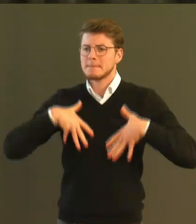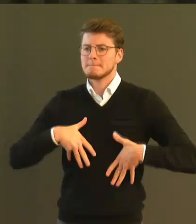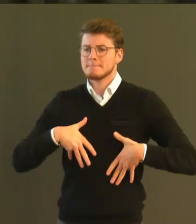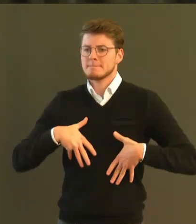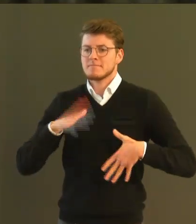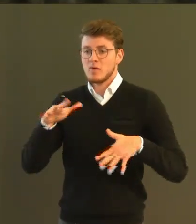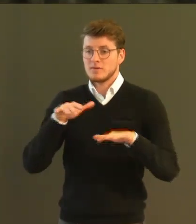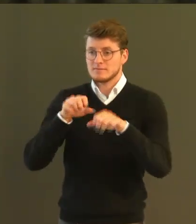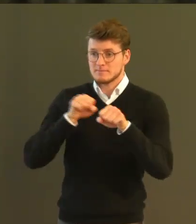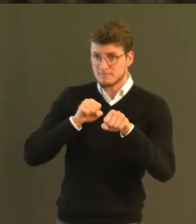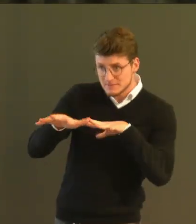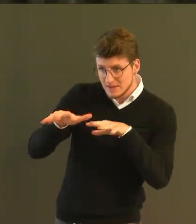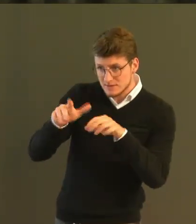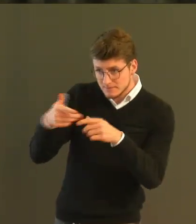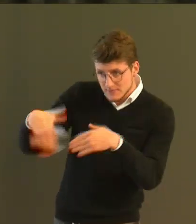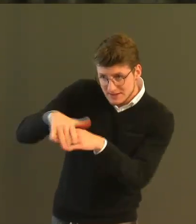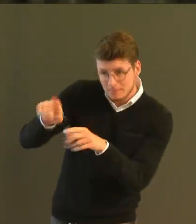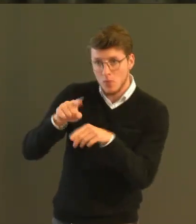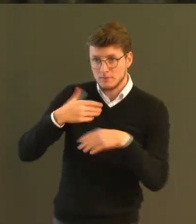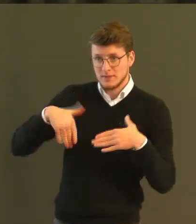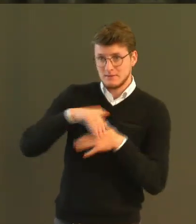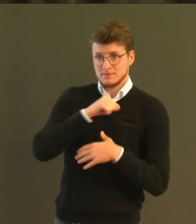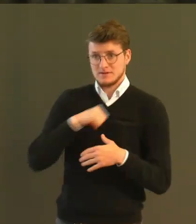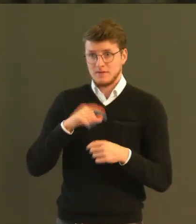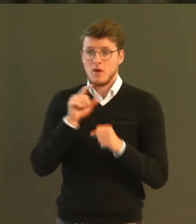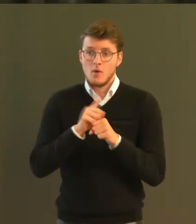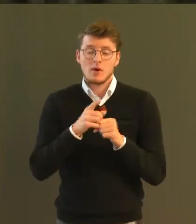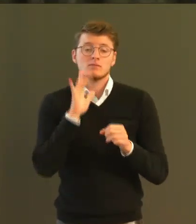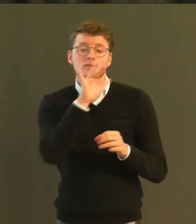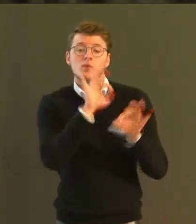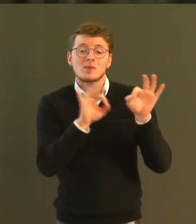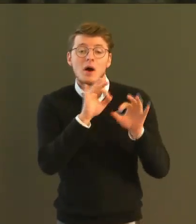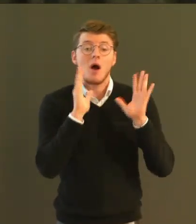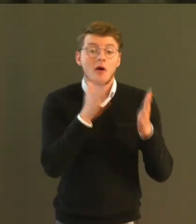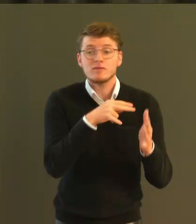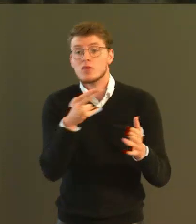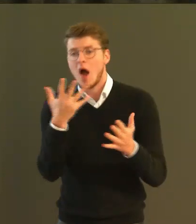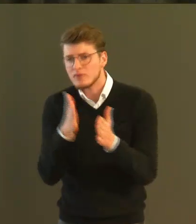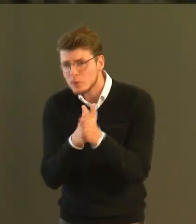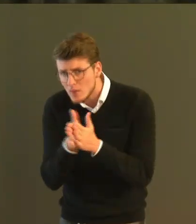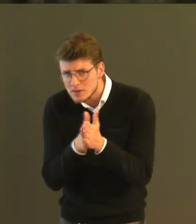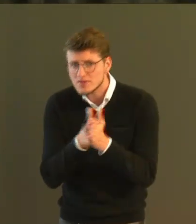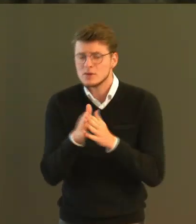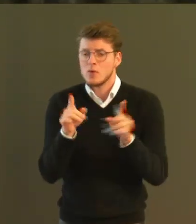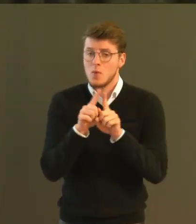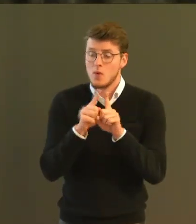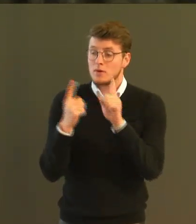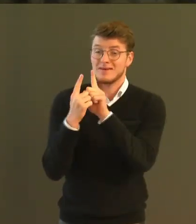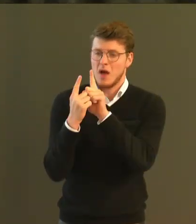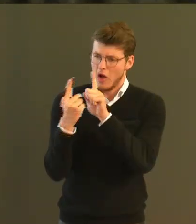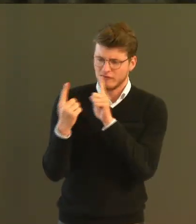0 notamment sur tout comme van winkle d'offre de nab centrale donne un aspect